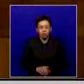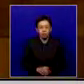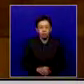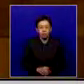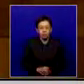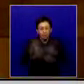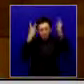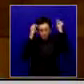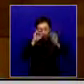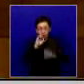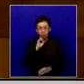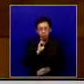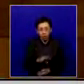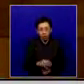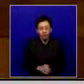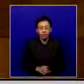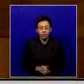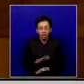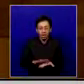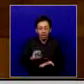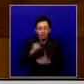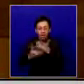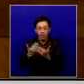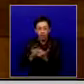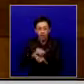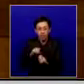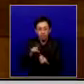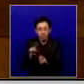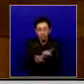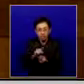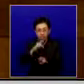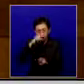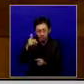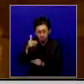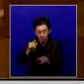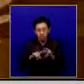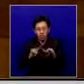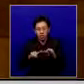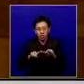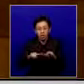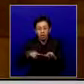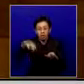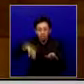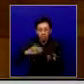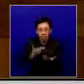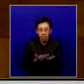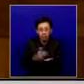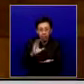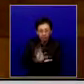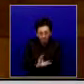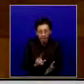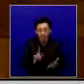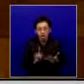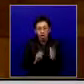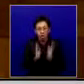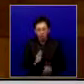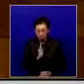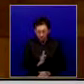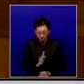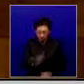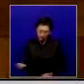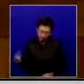ให้สภาพัฒน์สำนักงบประมาณและคนที่เกี่ยวข้องที่มีความซื่อสัตย์สุจริตเนี่ยม